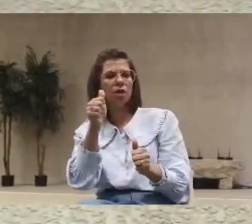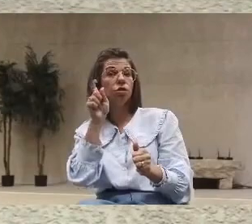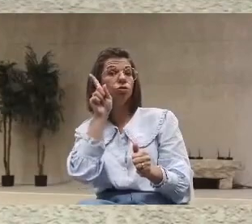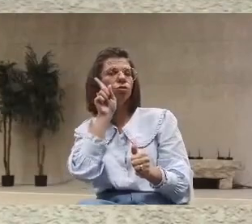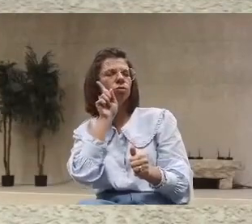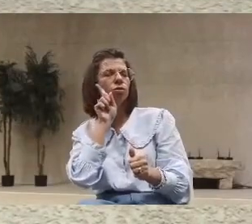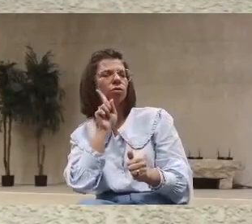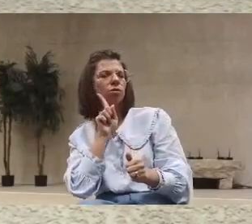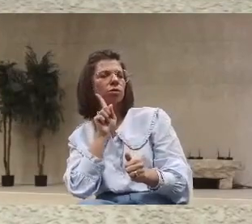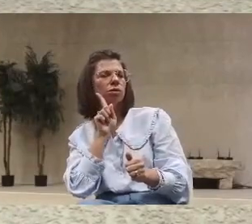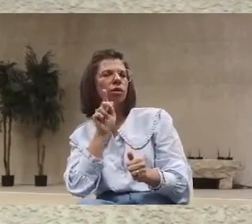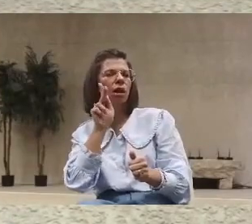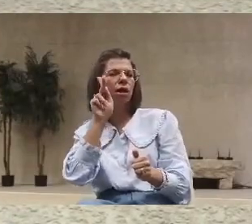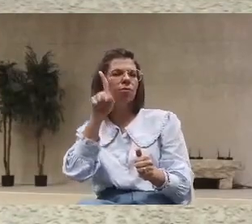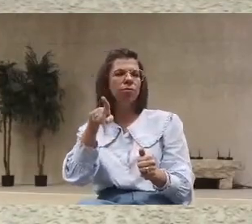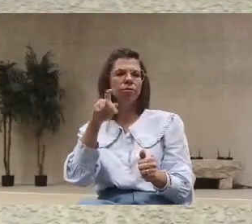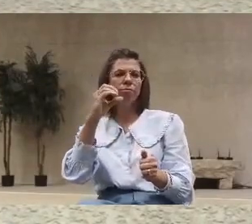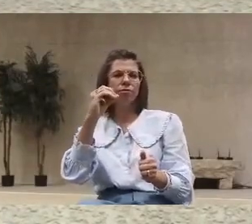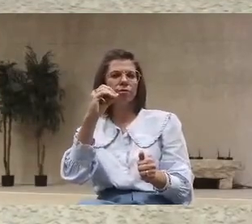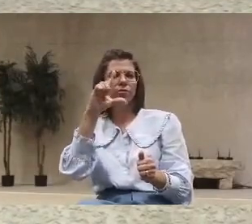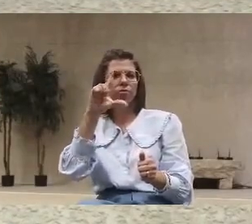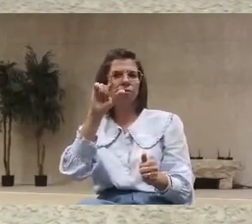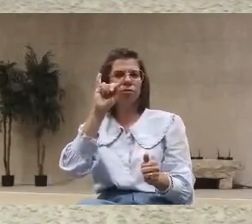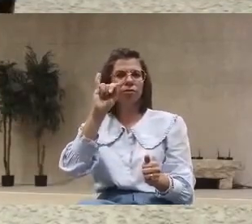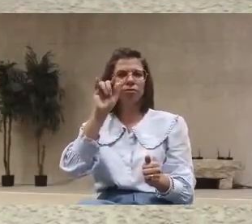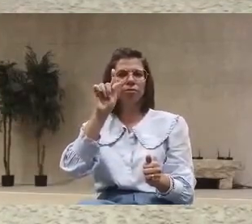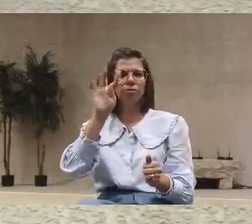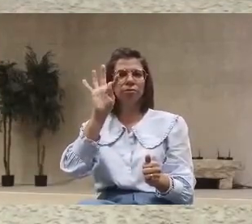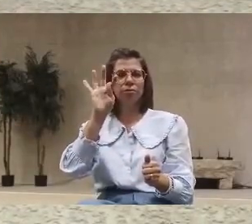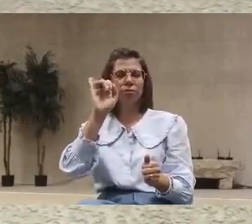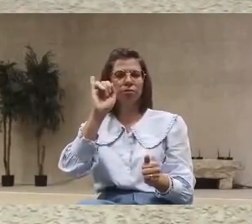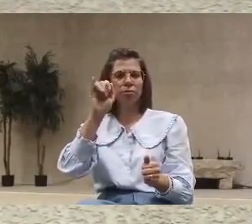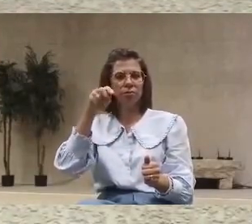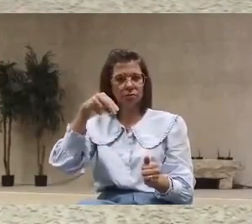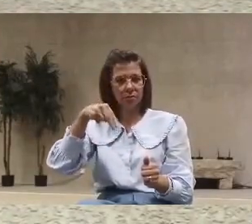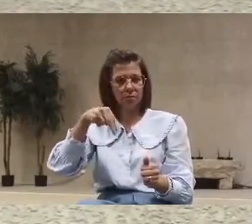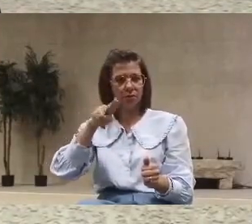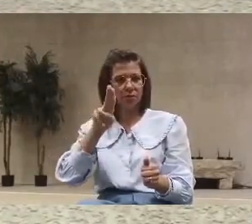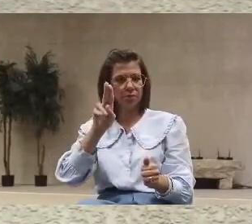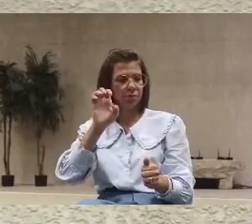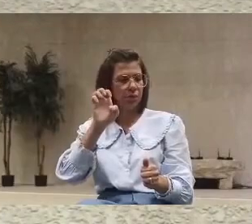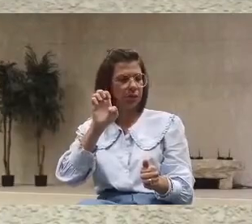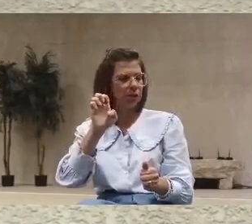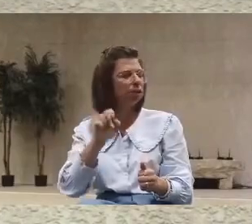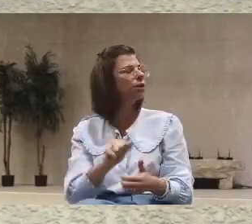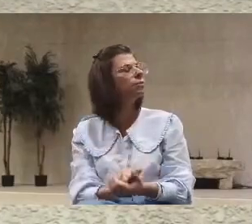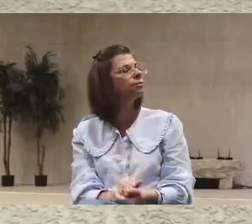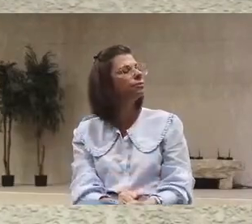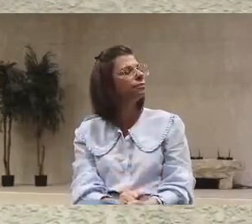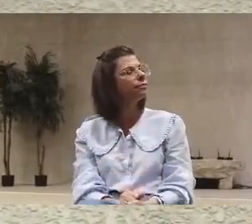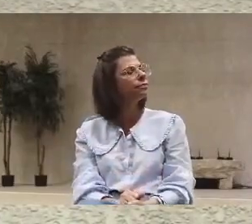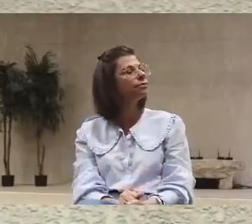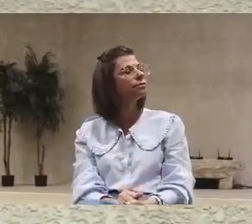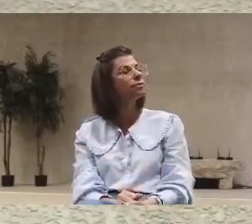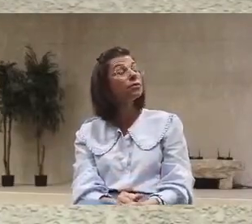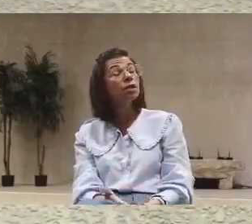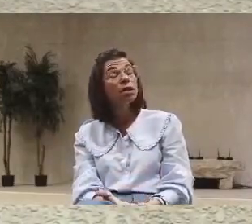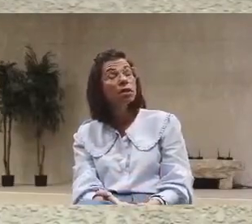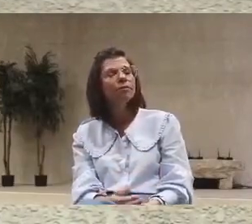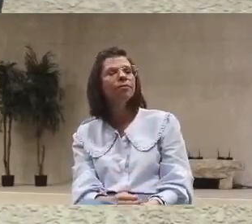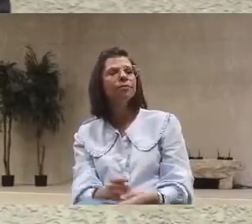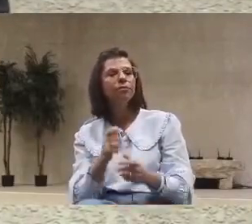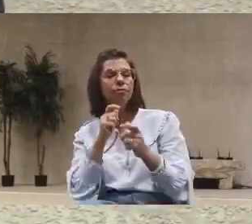dame un député qui lui a raconté sa conversion et elle a dit voilà quand